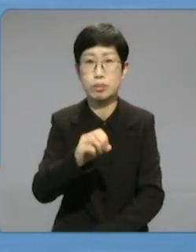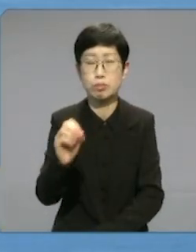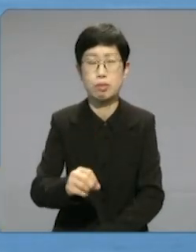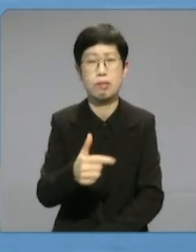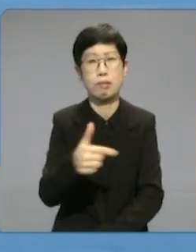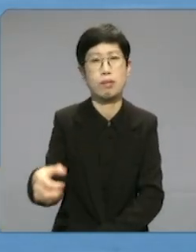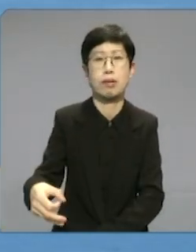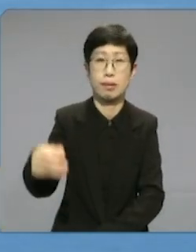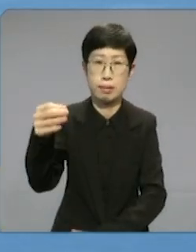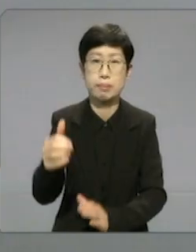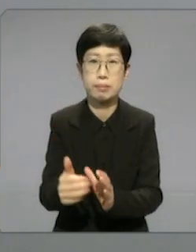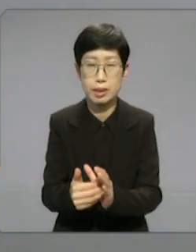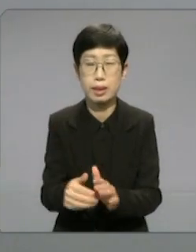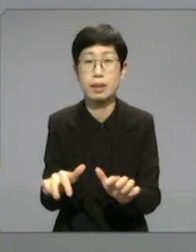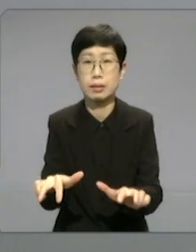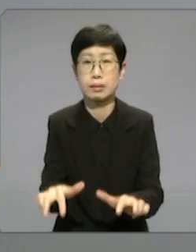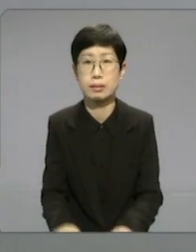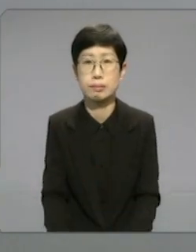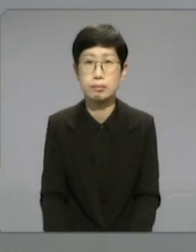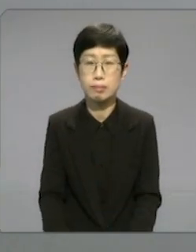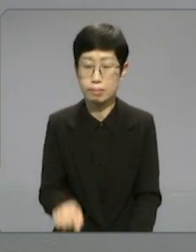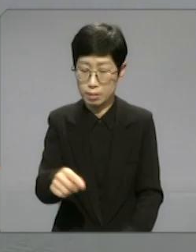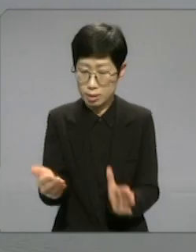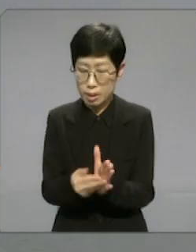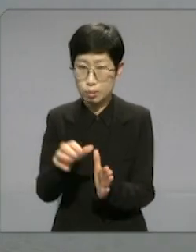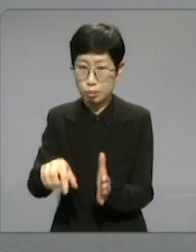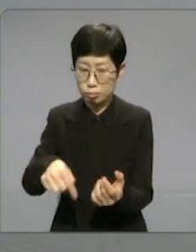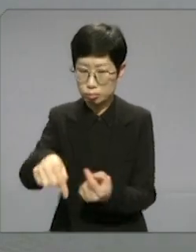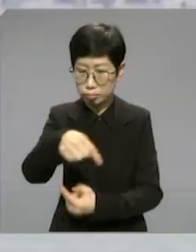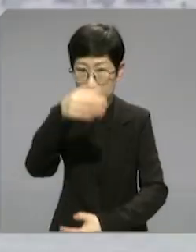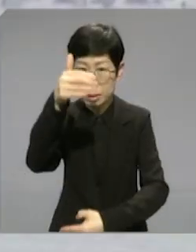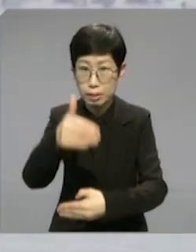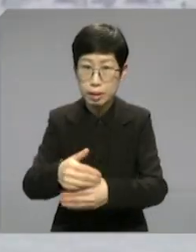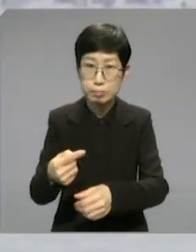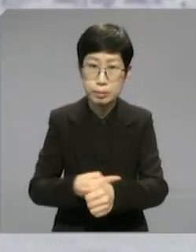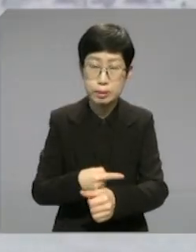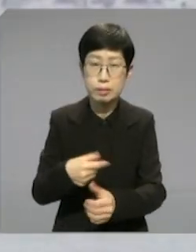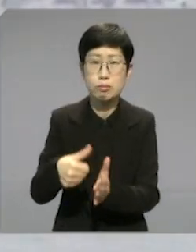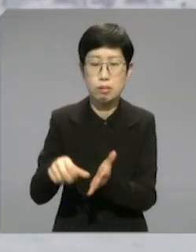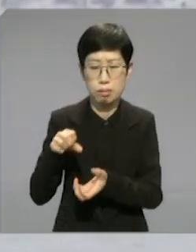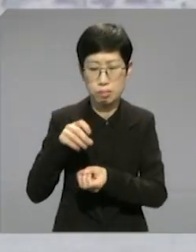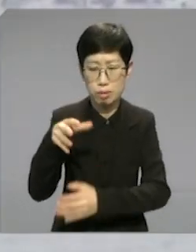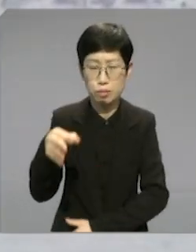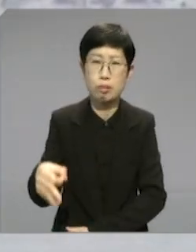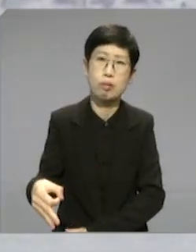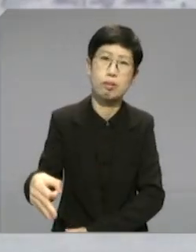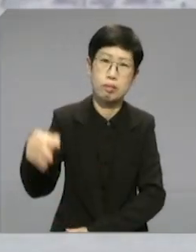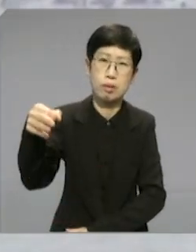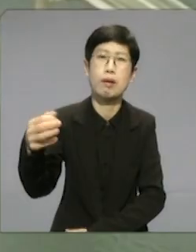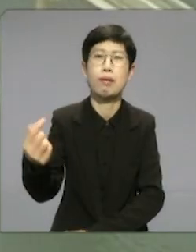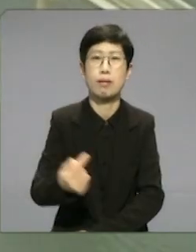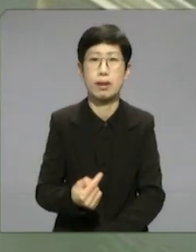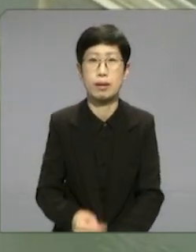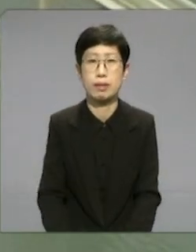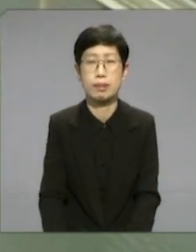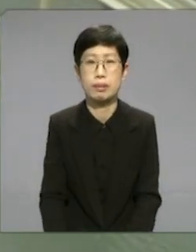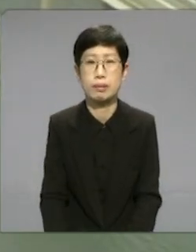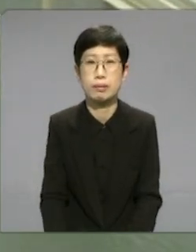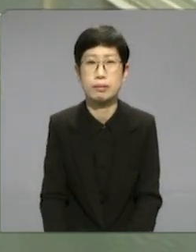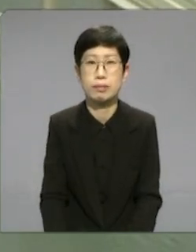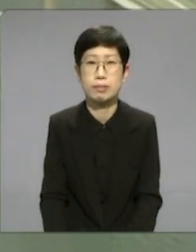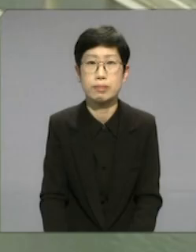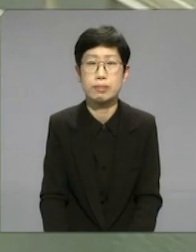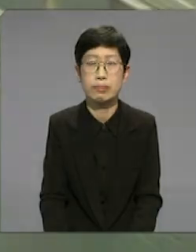오은 상황 볼티모어 항 운영 차질로 물류비 부담은 더 커질 것으로 보입니다 월드뉴스